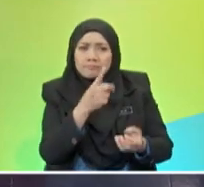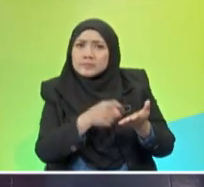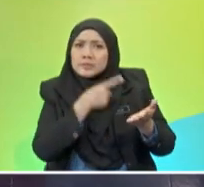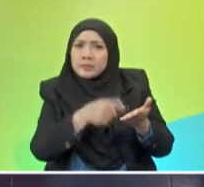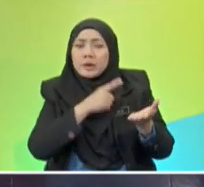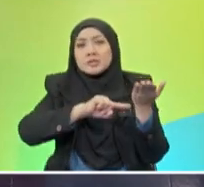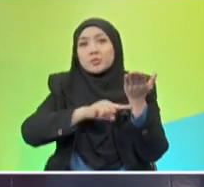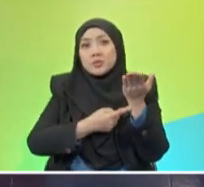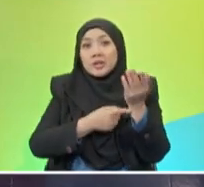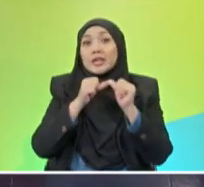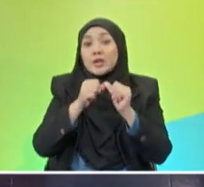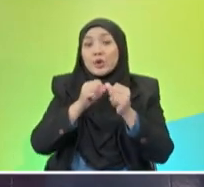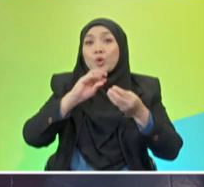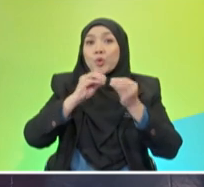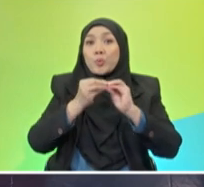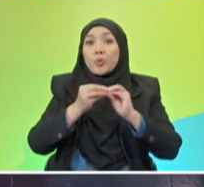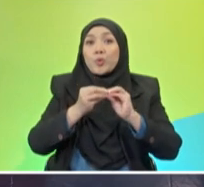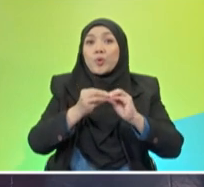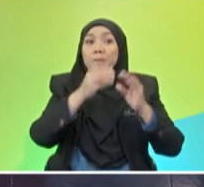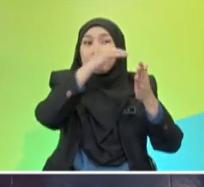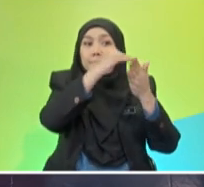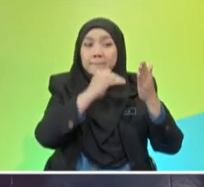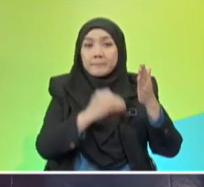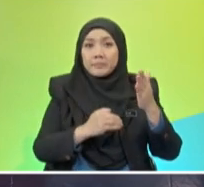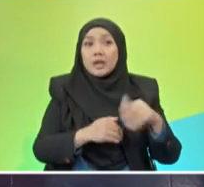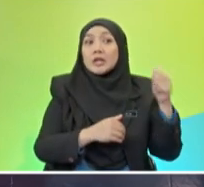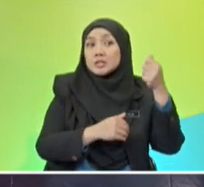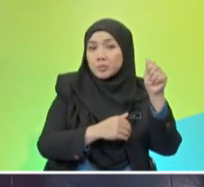tadi. Menurun pula. Okey, kita cuba.